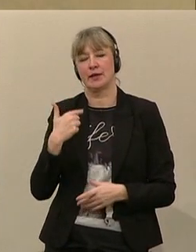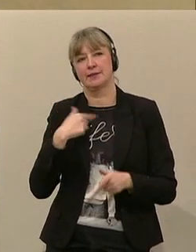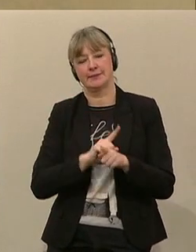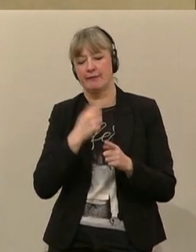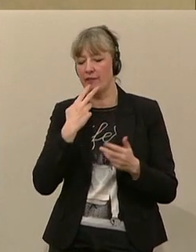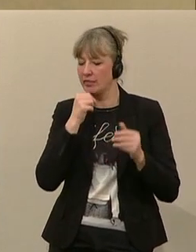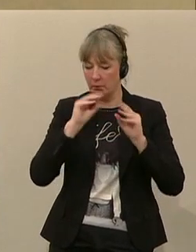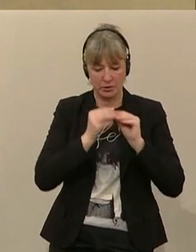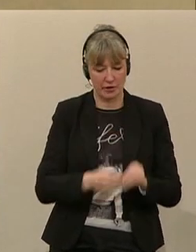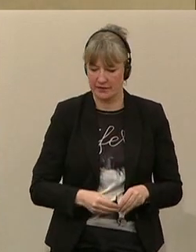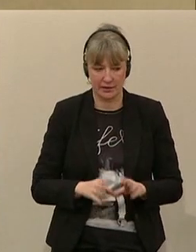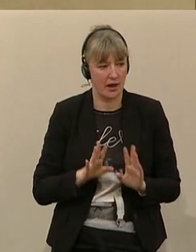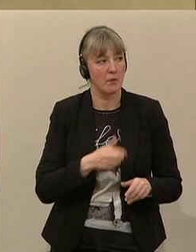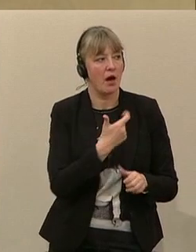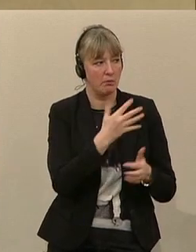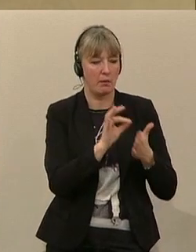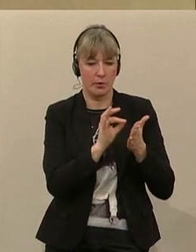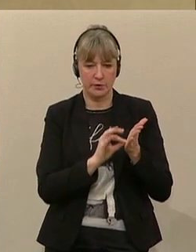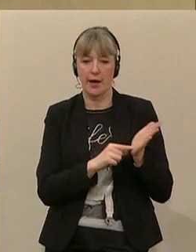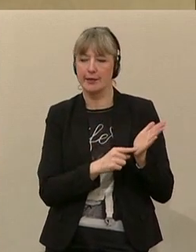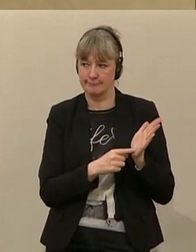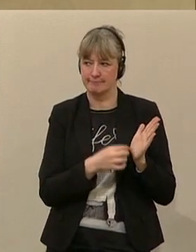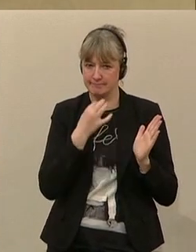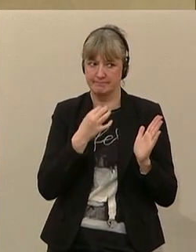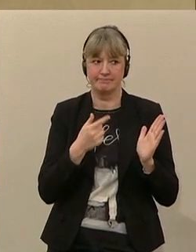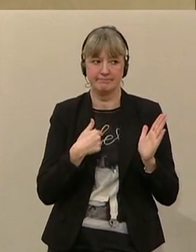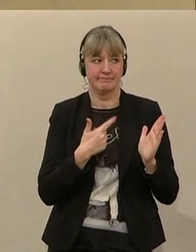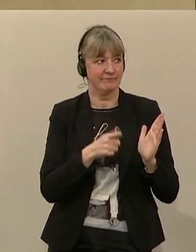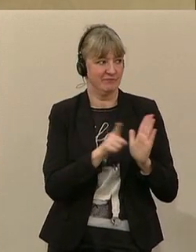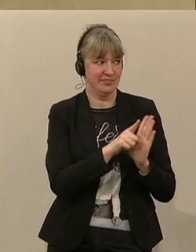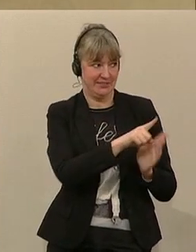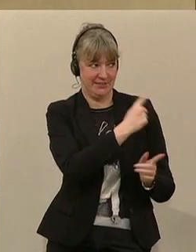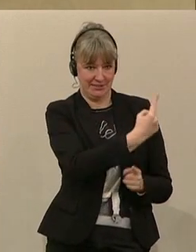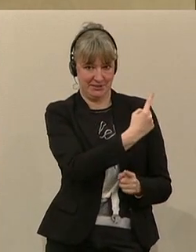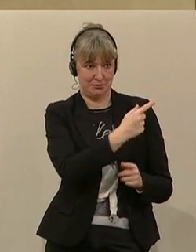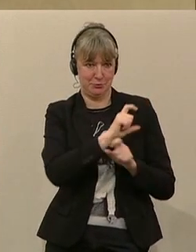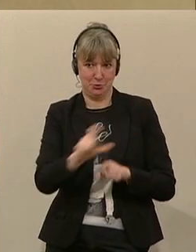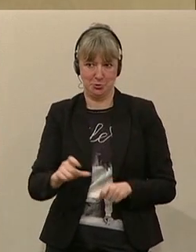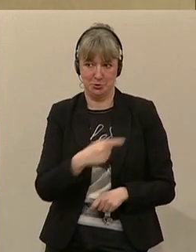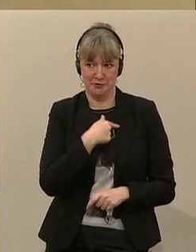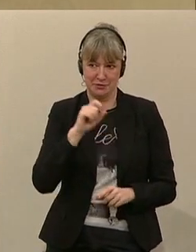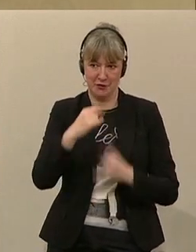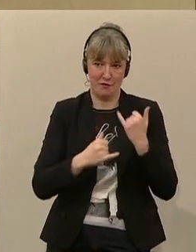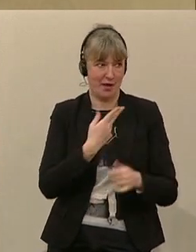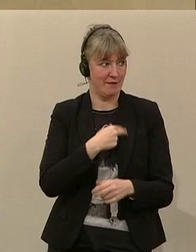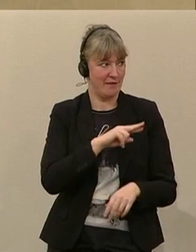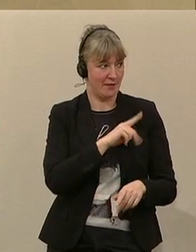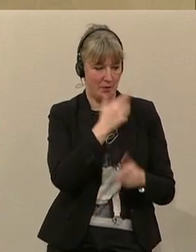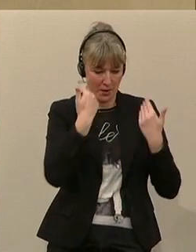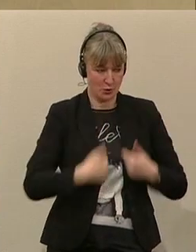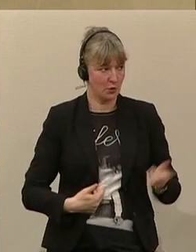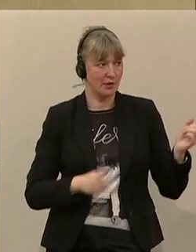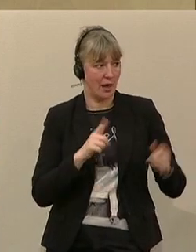müssen, aber Sie haben ja hier ein paar Punkte erwähnt, wo man sagt, das war eigentlich die perfekte Selbstanklage, weil Sie waren ja die letzten 12 Jahre verantwortlich, nicht Sie persönlich,